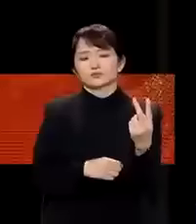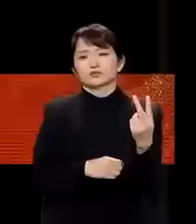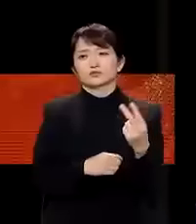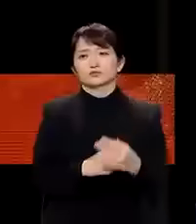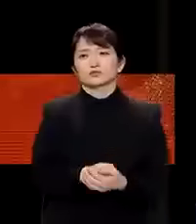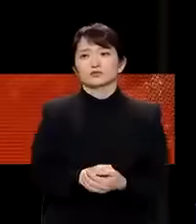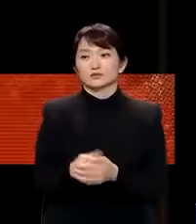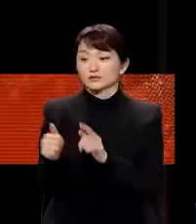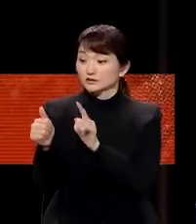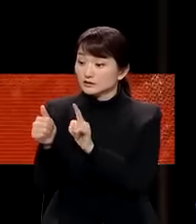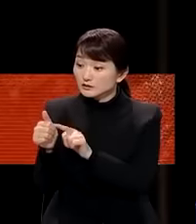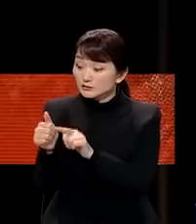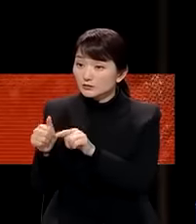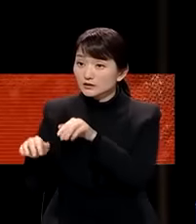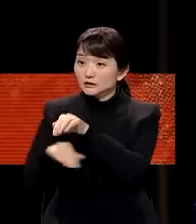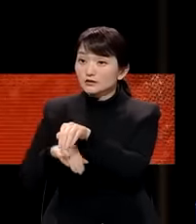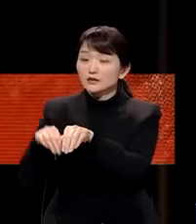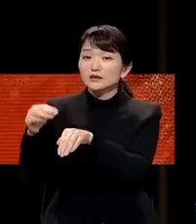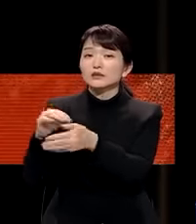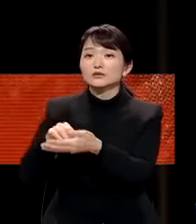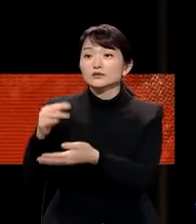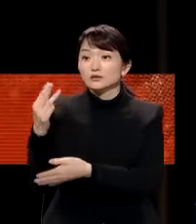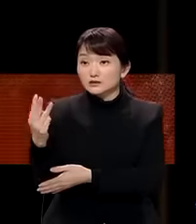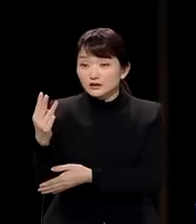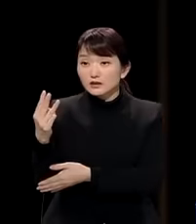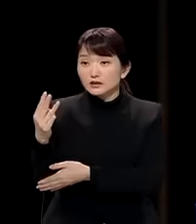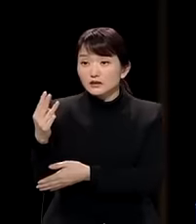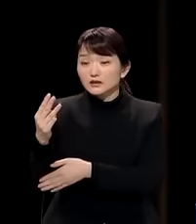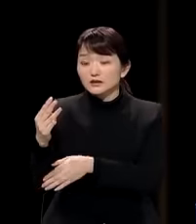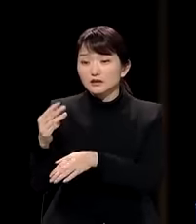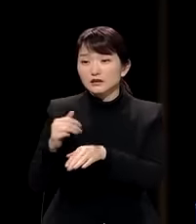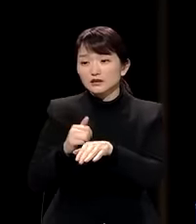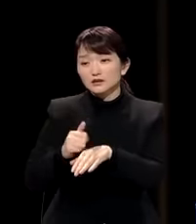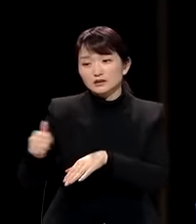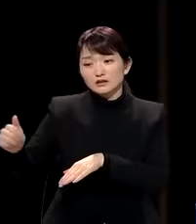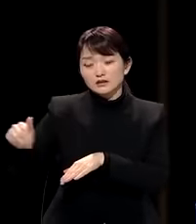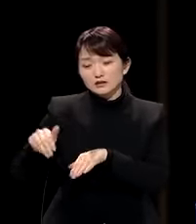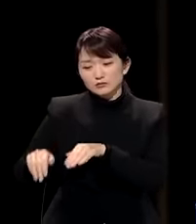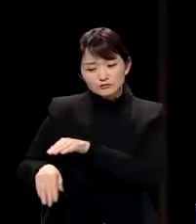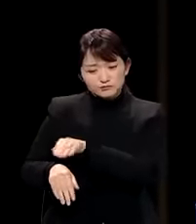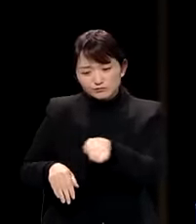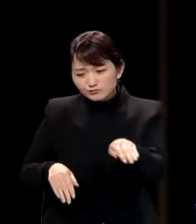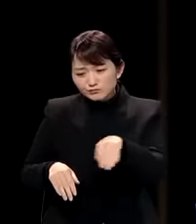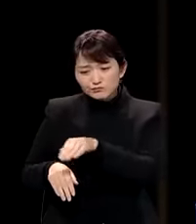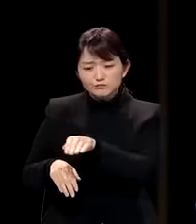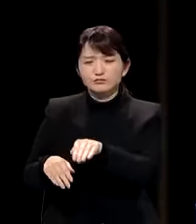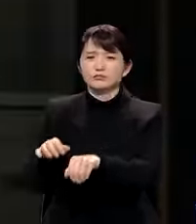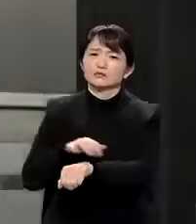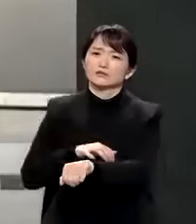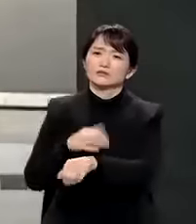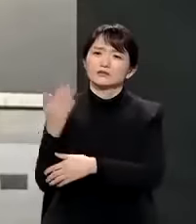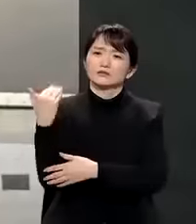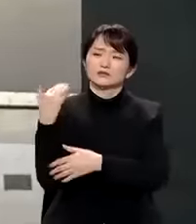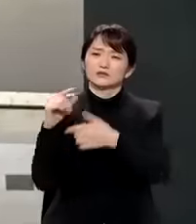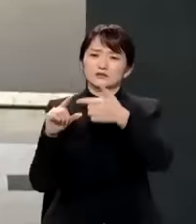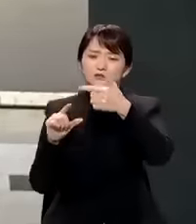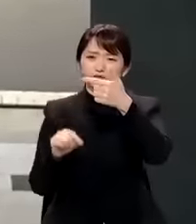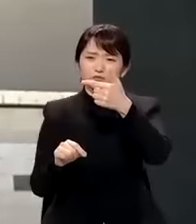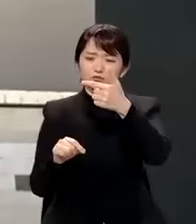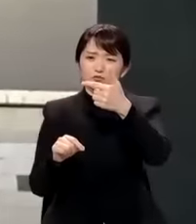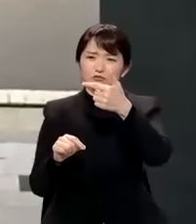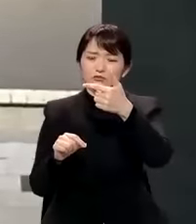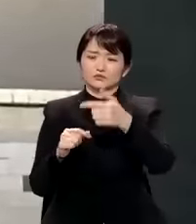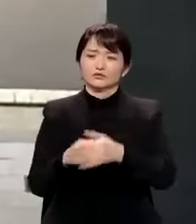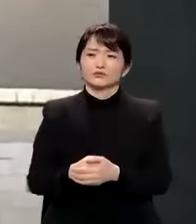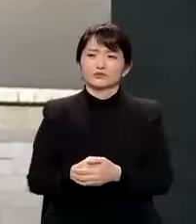그런데이 남성은 차량이 세대 그렇기 때문에 출입에 조금씩 불편이 있었다고 하는데 그러다가 지난 6월에 저렇게 차단기 앞에